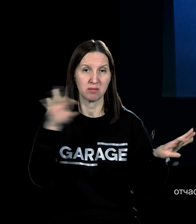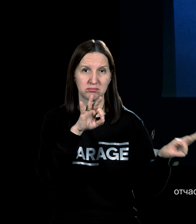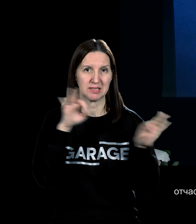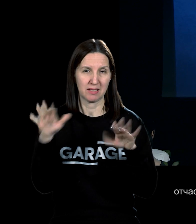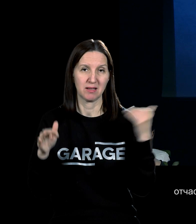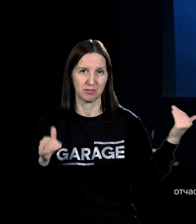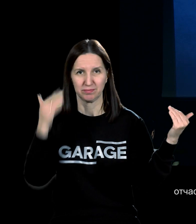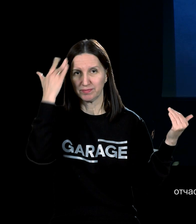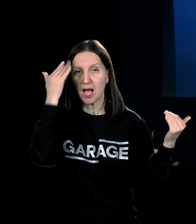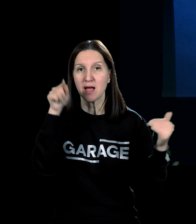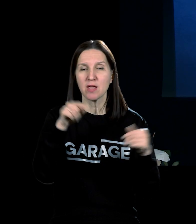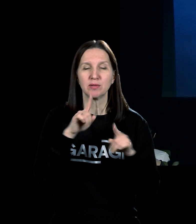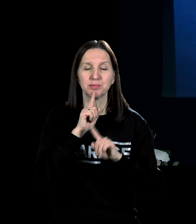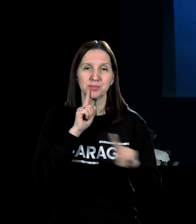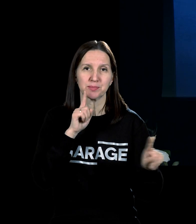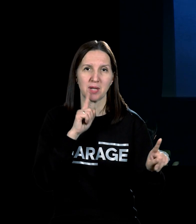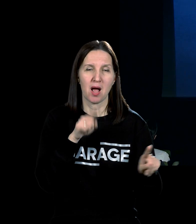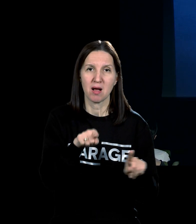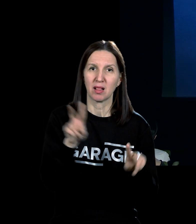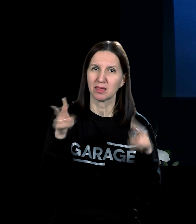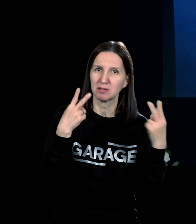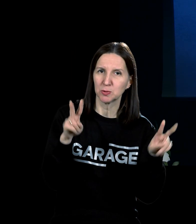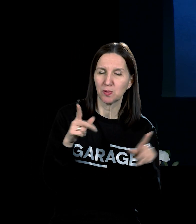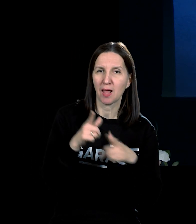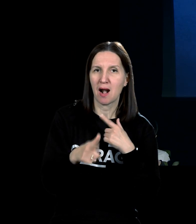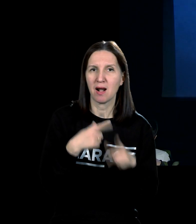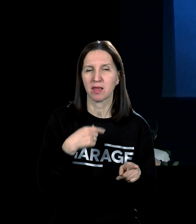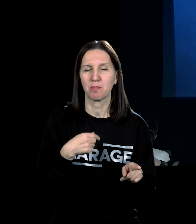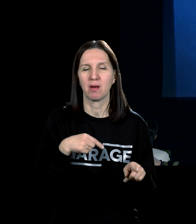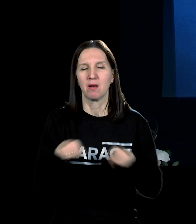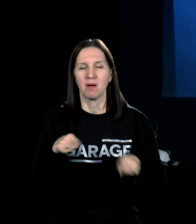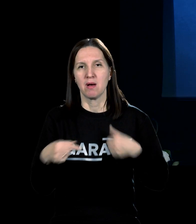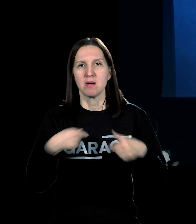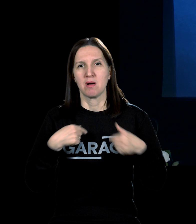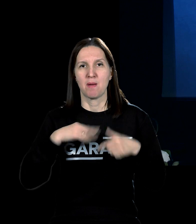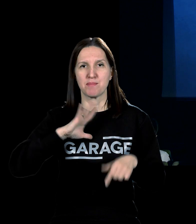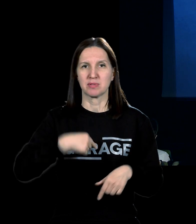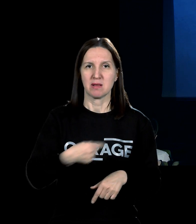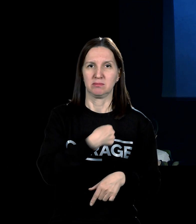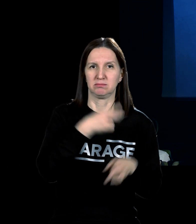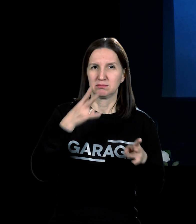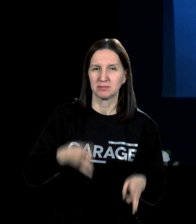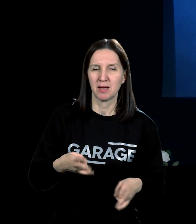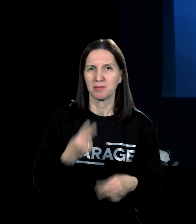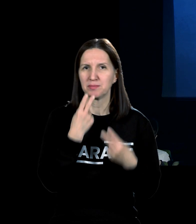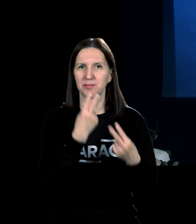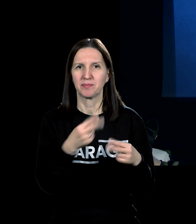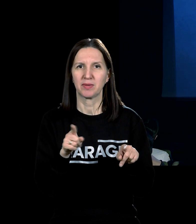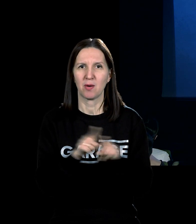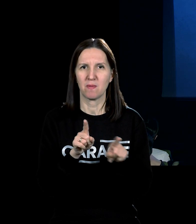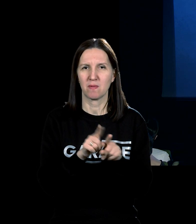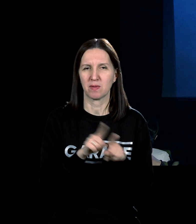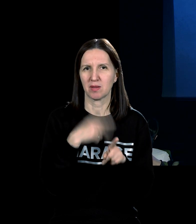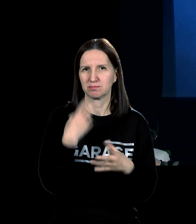вот этих самых удивительных персонажей, которые то ли танцуют, то ли агонизируют, то ли по такой-то это вариант «Данс макабр»,